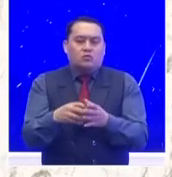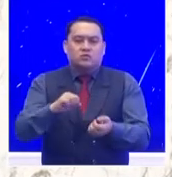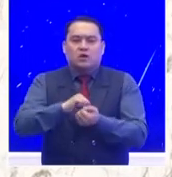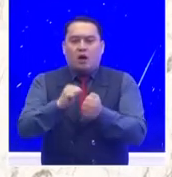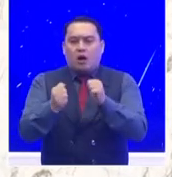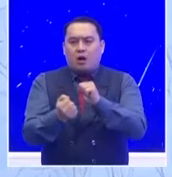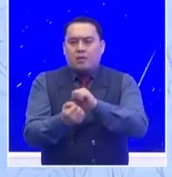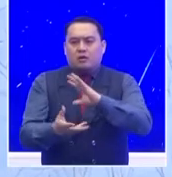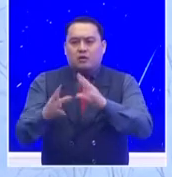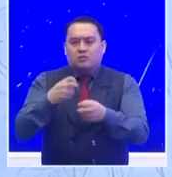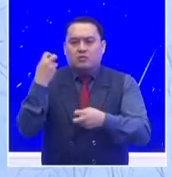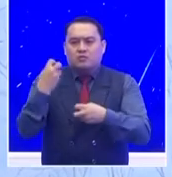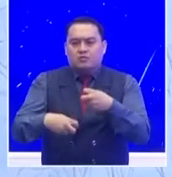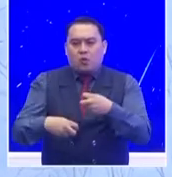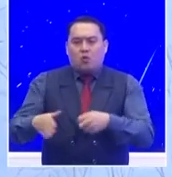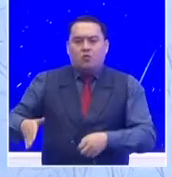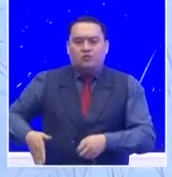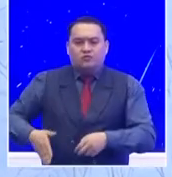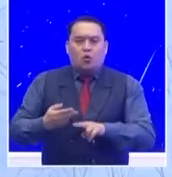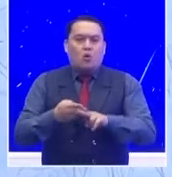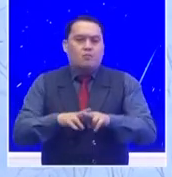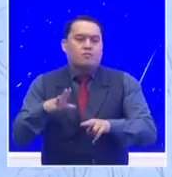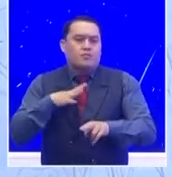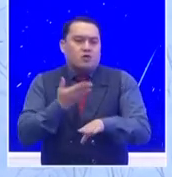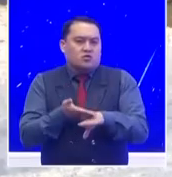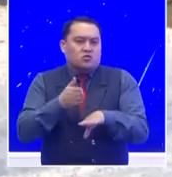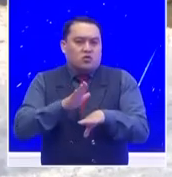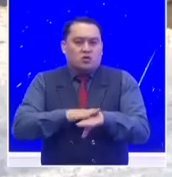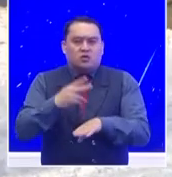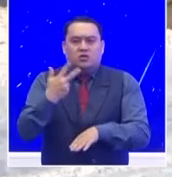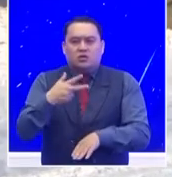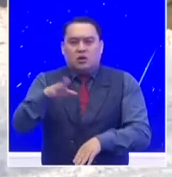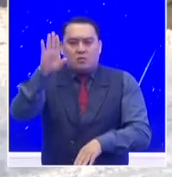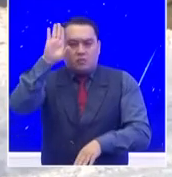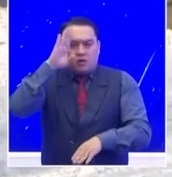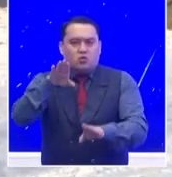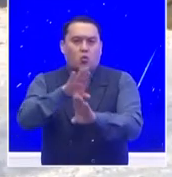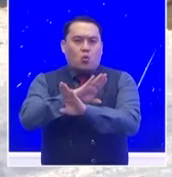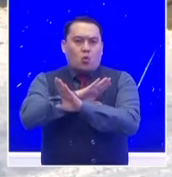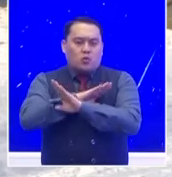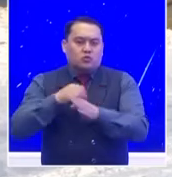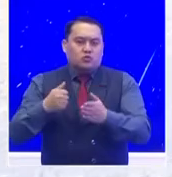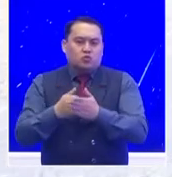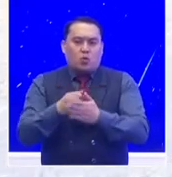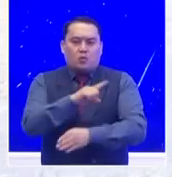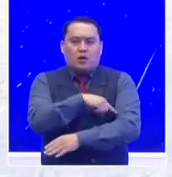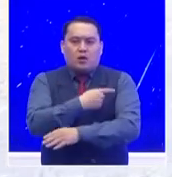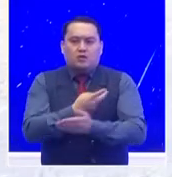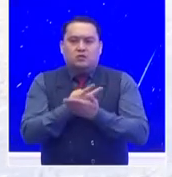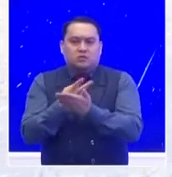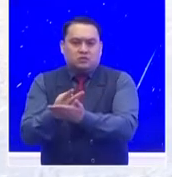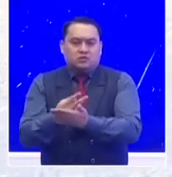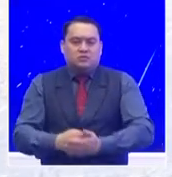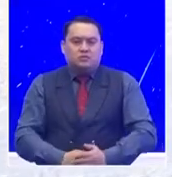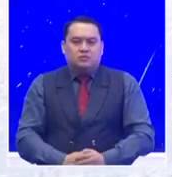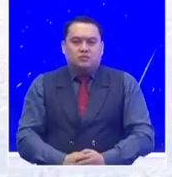камень. В результате перелом позвоночника в трех местах. Получив тяжелые травмы, 30-летний парень умер, не доехав до больницы. Ну, у нас где